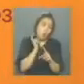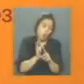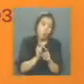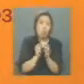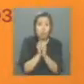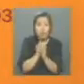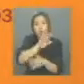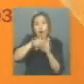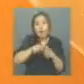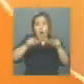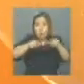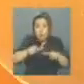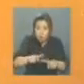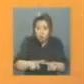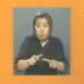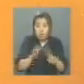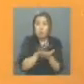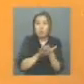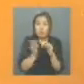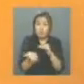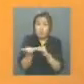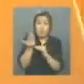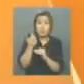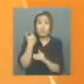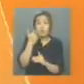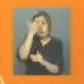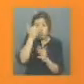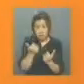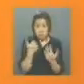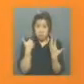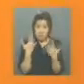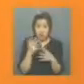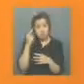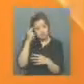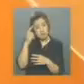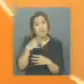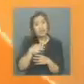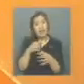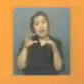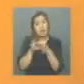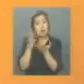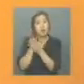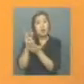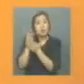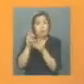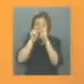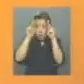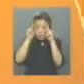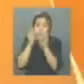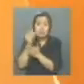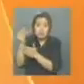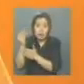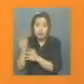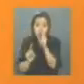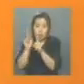นแล้วแต่ปรับตัวขึ้นมาทั้งสิ้นนะคะเพราะว่ามีท่าทีที่จะขานรับการชำระหนี้ของกรีซค่ะซึ่งก็ยังไม่บร